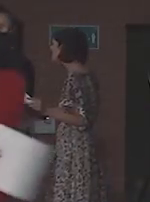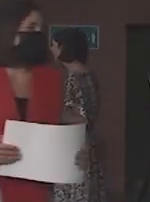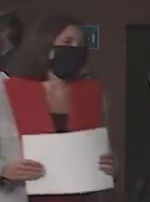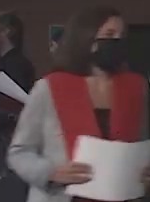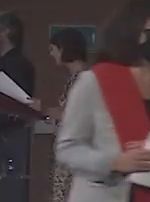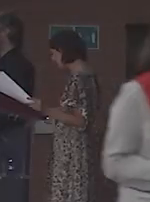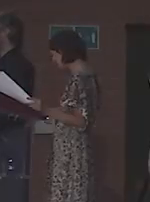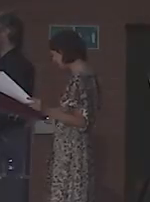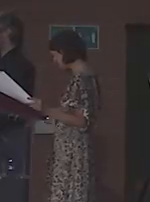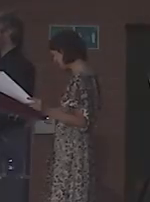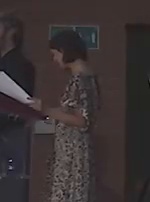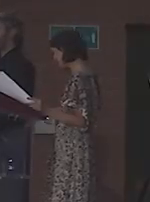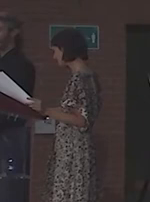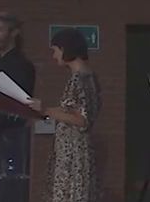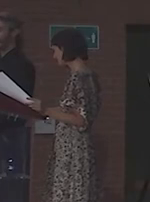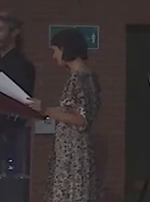Núria Serra Aguilar.